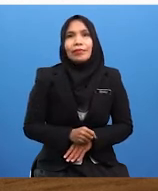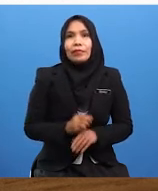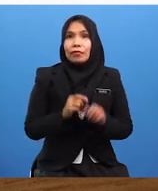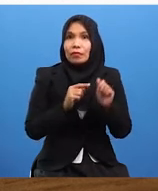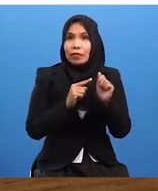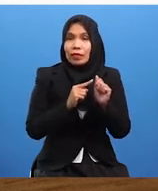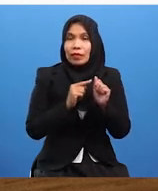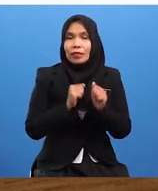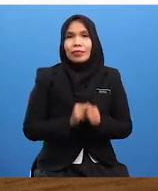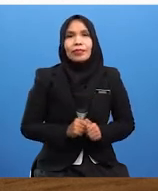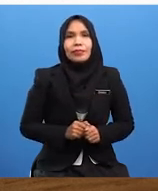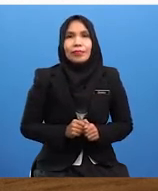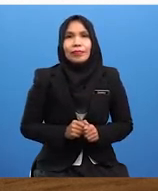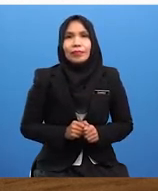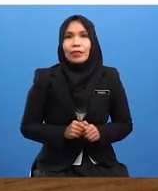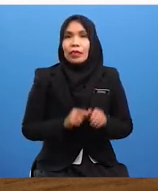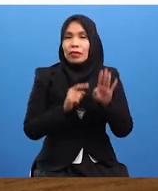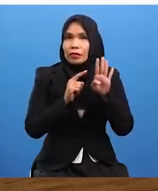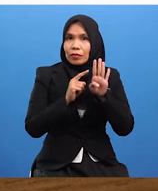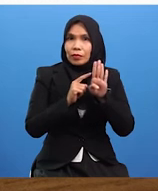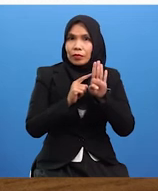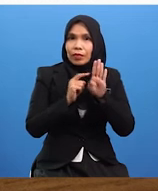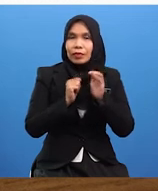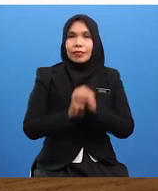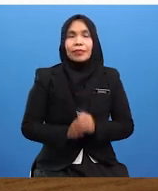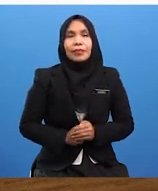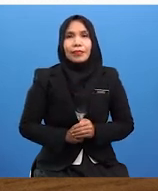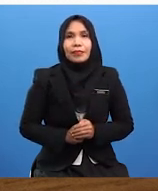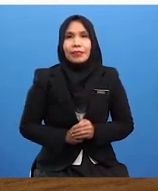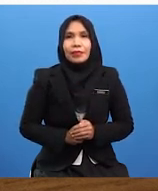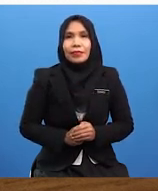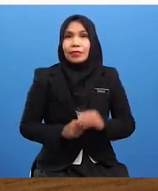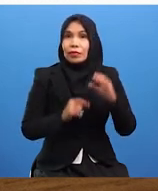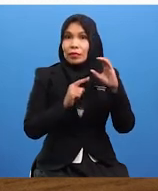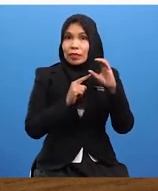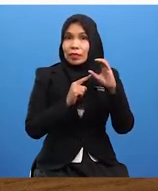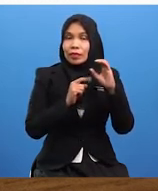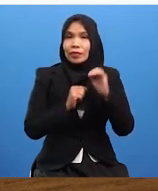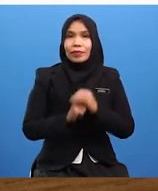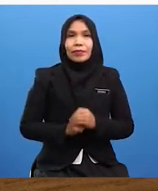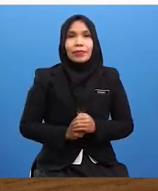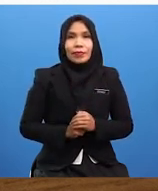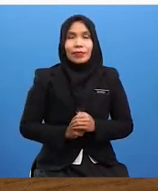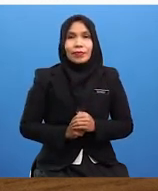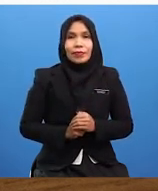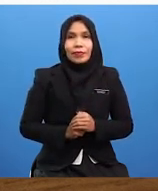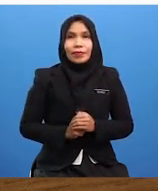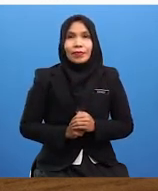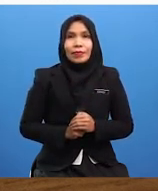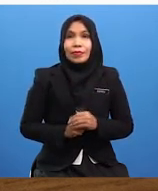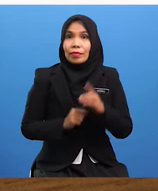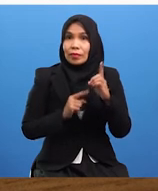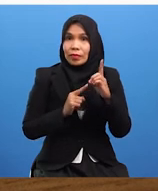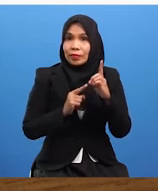Cetakan skrin. B. Cetakan timbulan. C. Cetakan stensil.